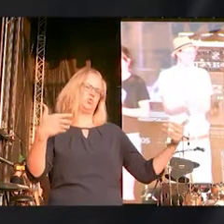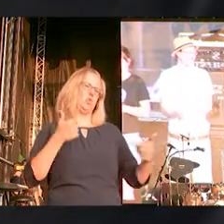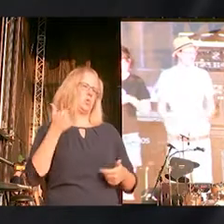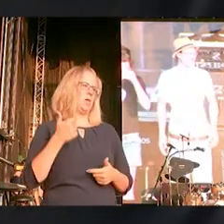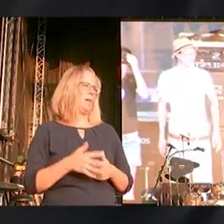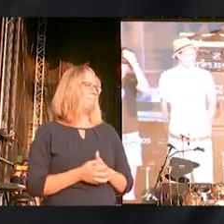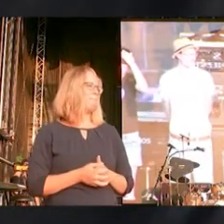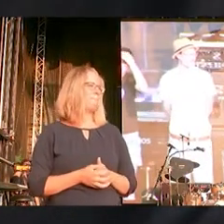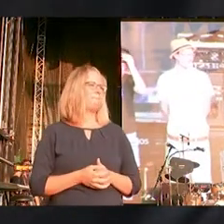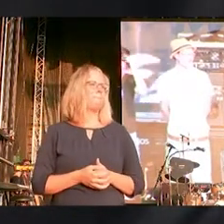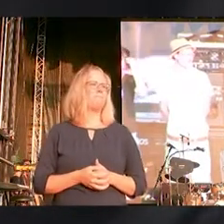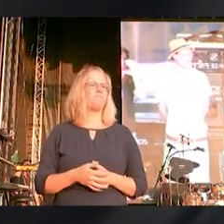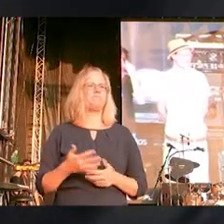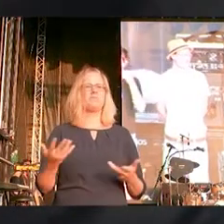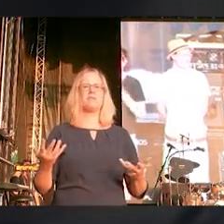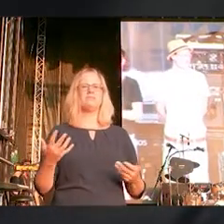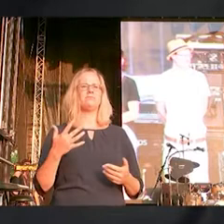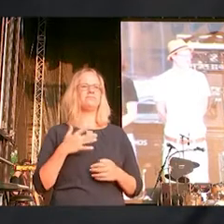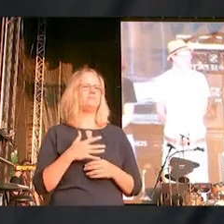In unserer Praxis